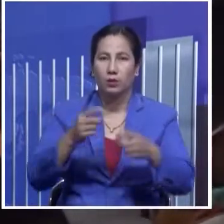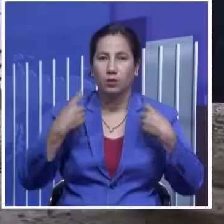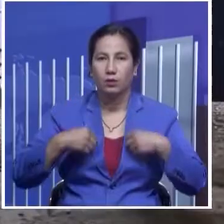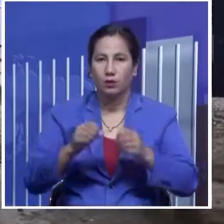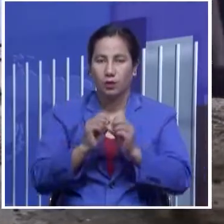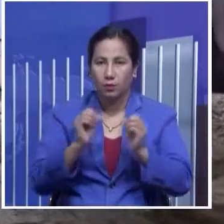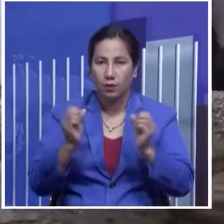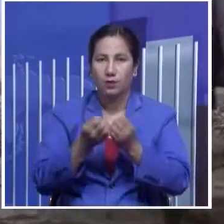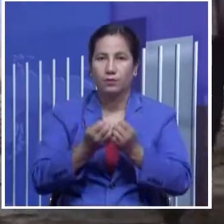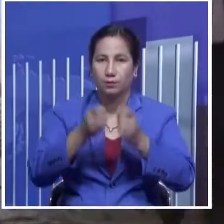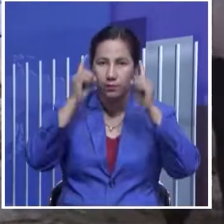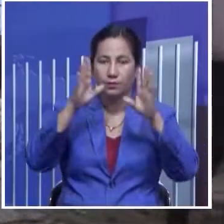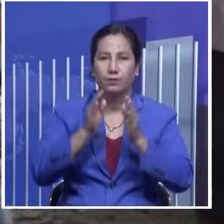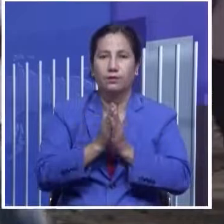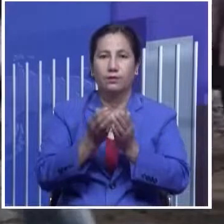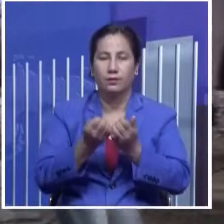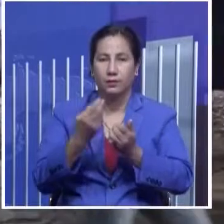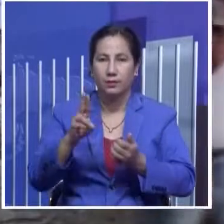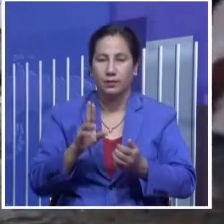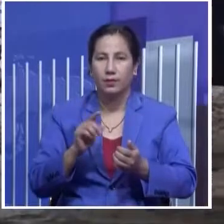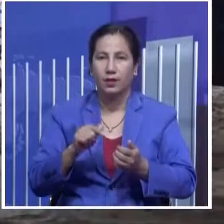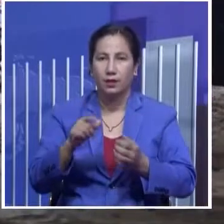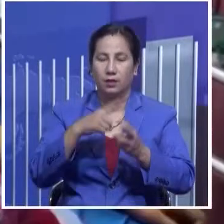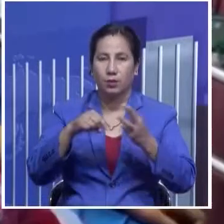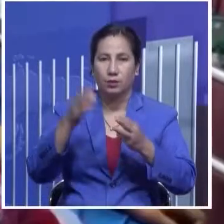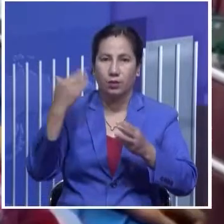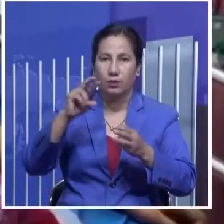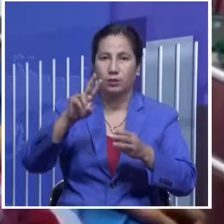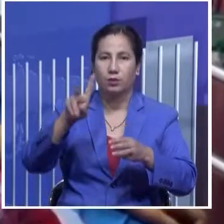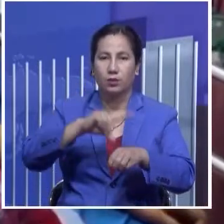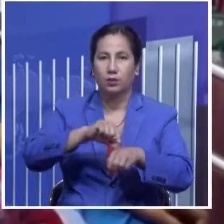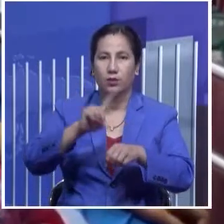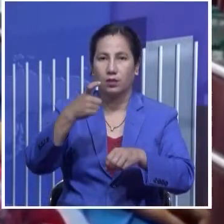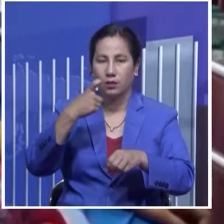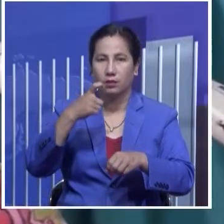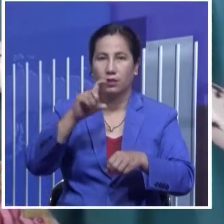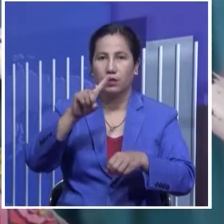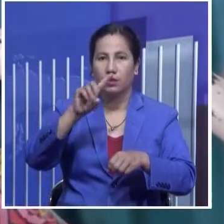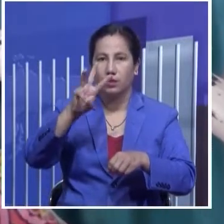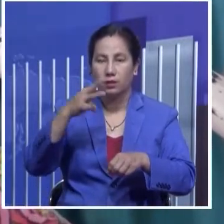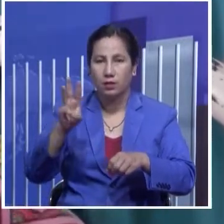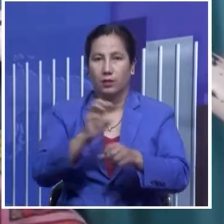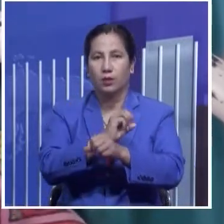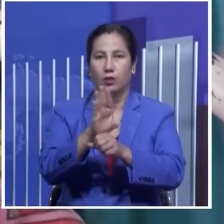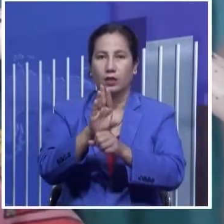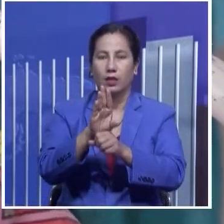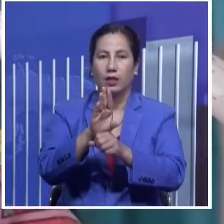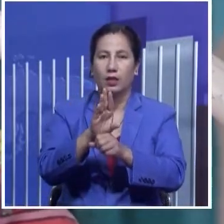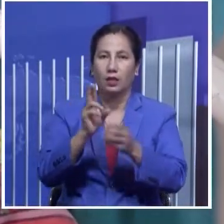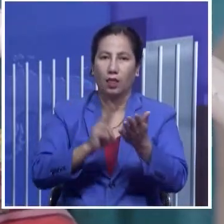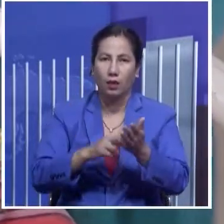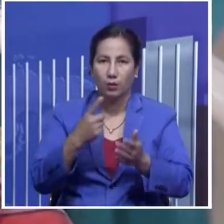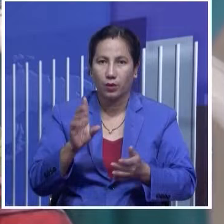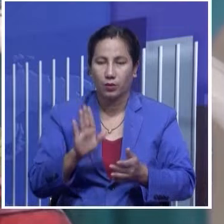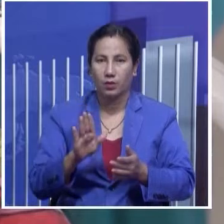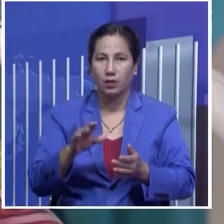मापदण्ड पालनामा बढी सचेत हुन आग्रह गर्नुभएको छ। यसैबीच पछिल्लो 24 घण्टामा 113 जनामा कोरोना भाइरसको संक्रमण पुष्टि